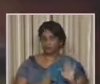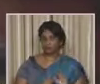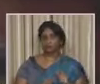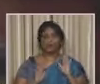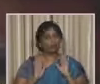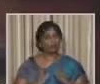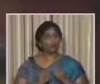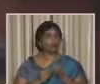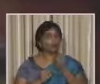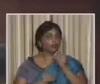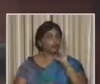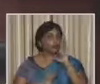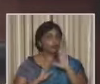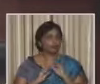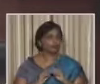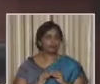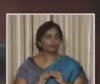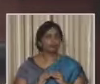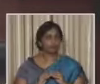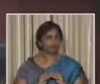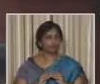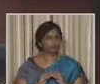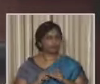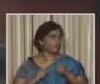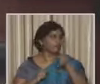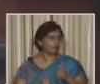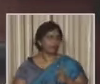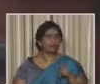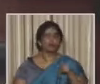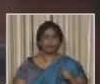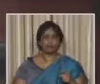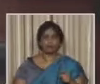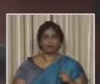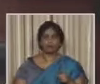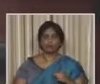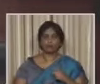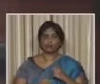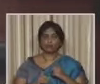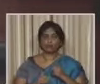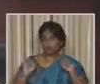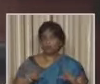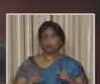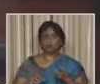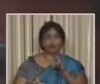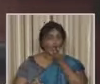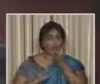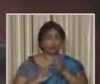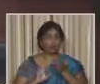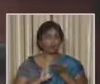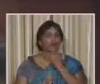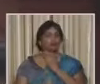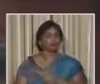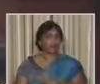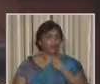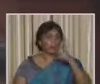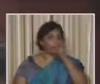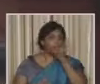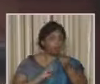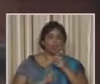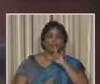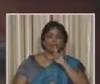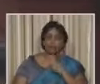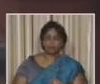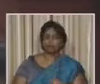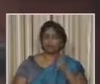அங்கே போயிருக்கின்றது. ஆனால் கொடுத்த தகவல்கள் மிகவும் அண்மித்த தகவல்கள். தாக்குதலின் பெயர்கள் வருகின்றது. அதற்கு முதல் நாள் நாளைதான் தாக்குதல்